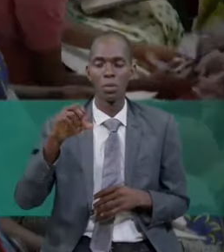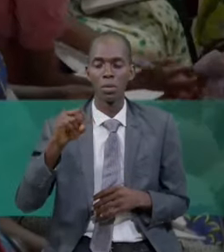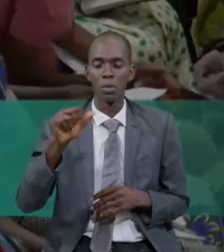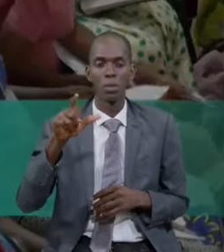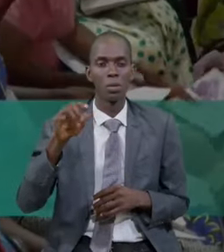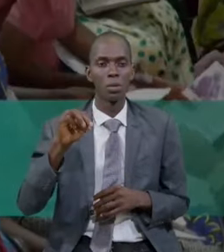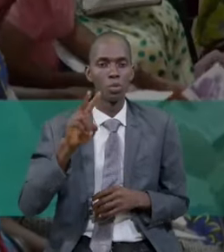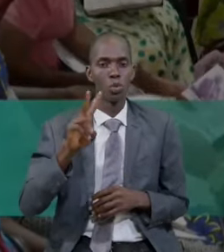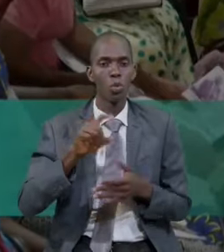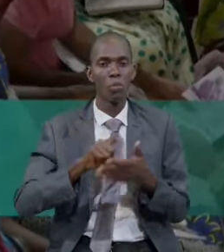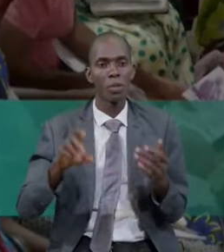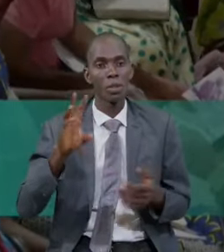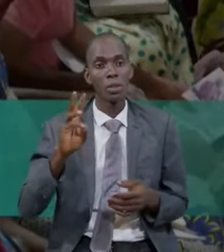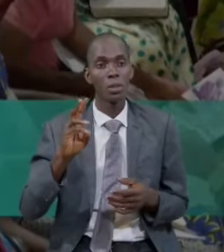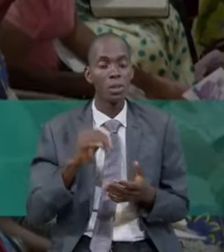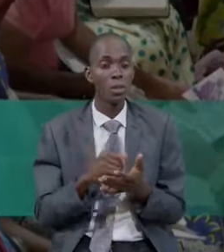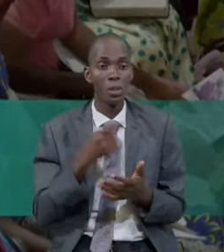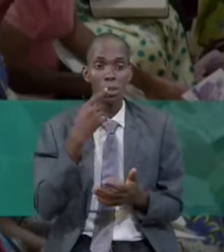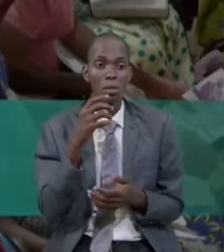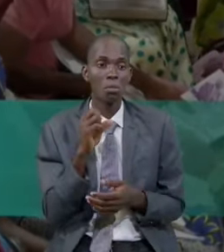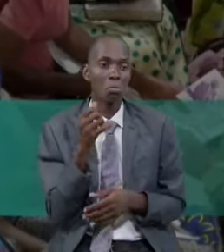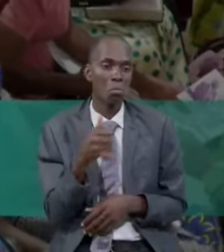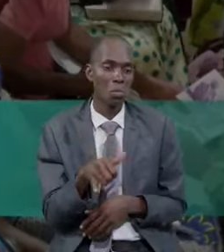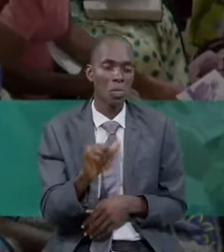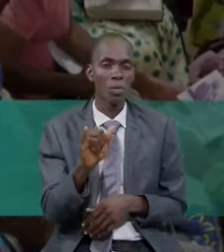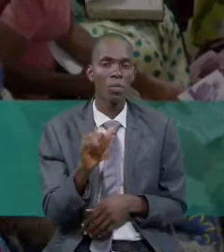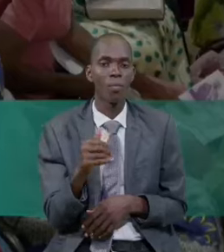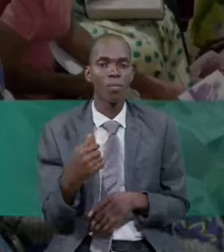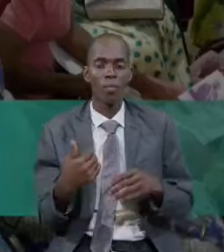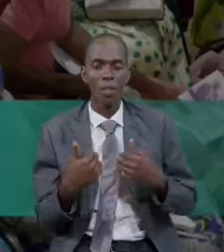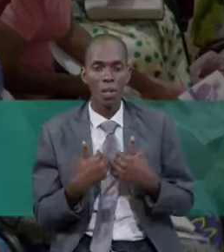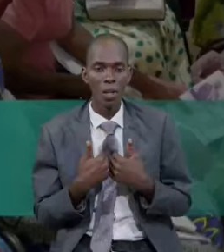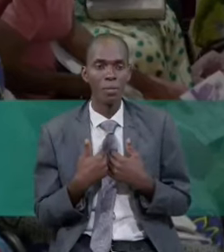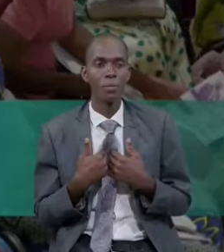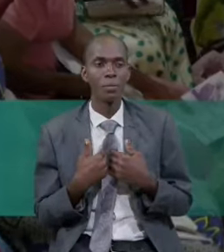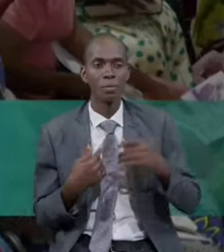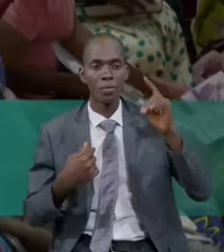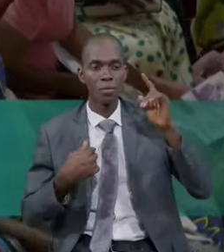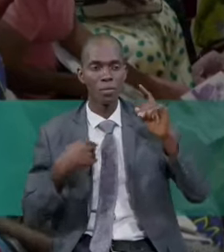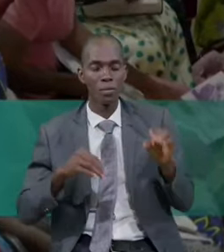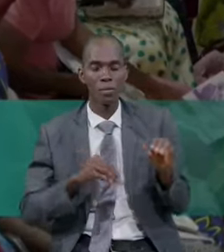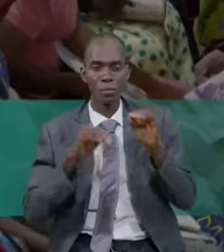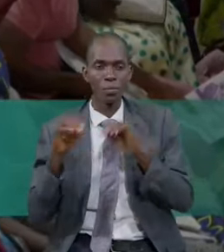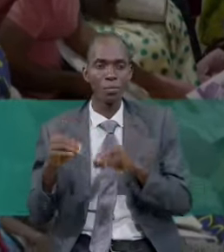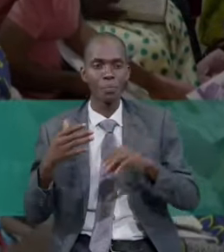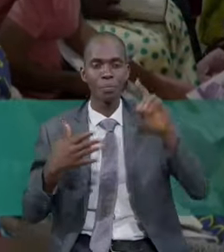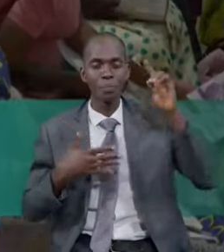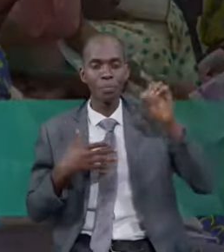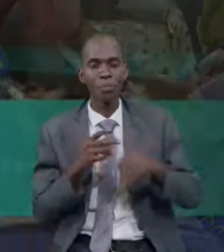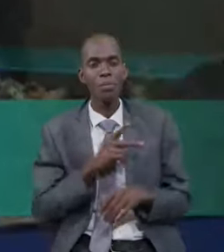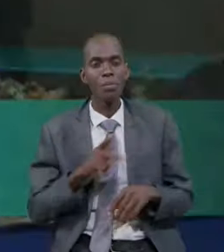Psaume chapitre 2. Voyons ce que dit la parole de Dieu. Verset 6, c'est moi qui ai oué mon roi sur